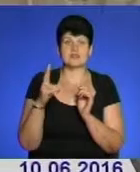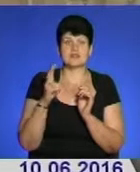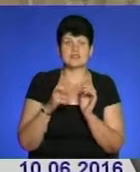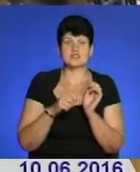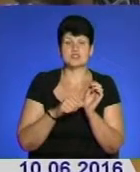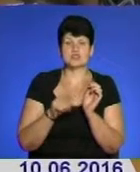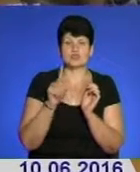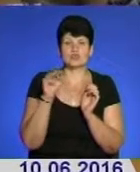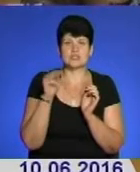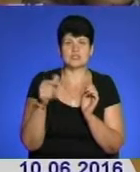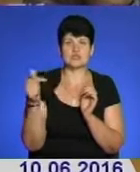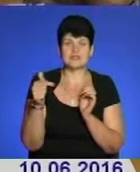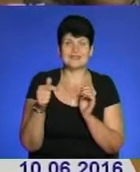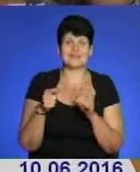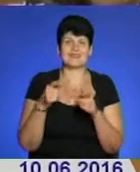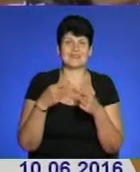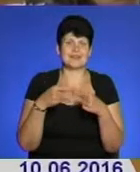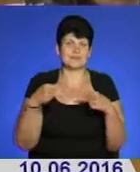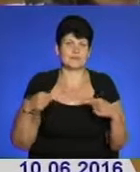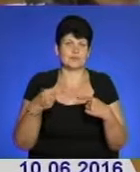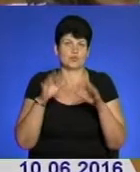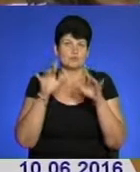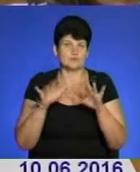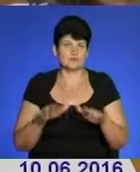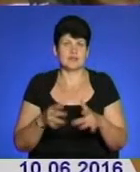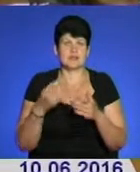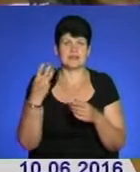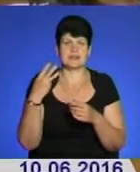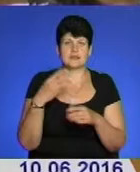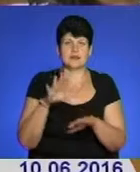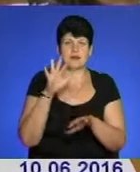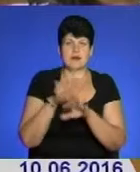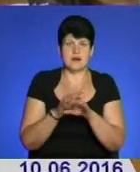тисячу гривень, а також оргтехніку. Накладено арешти на 30 банківських рахунків.